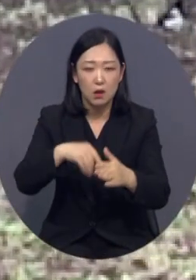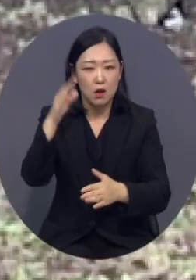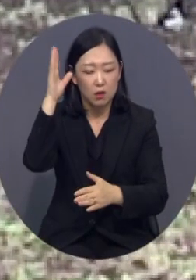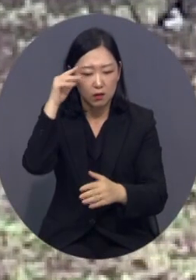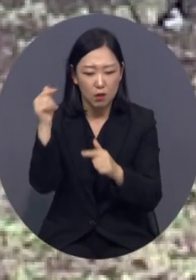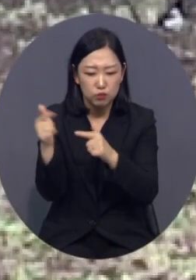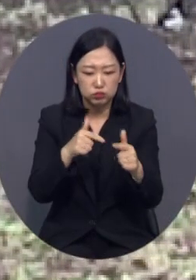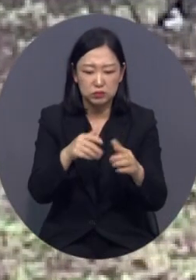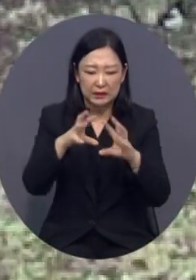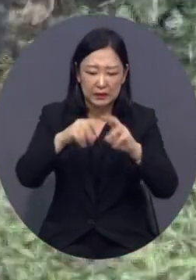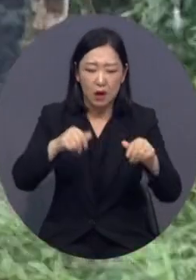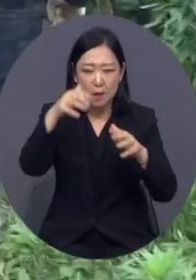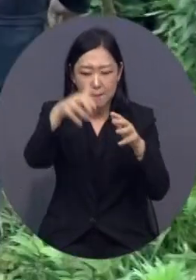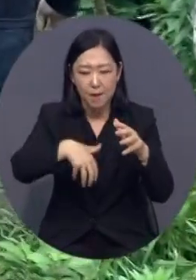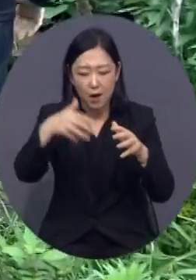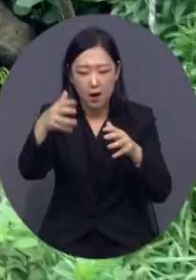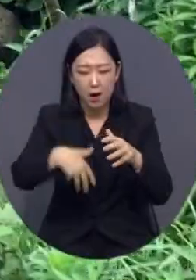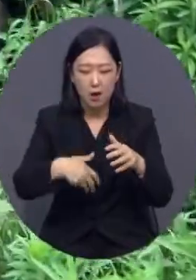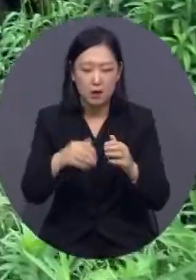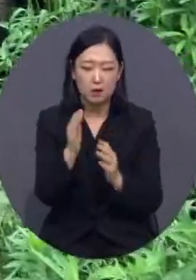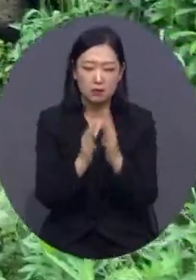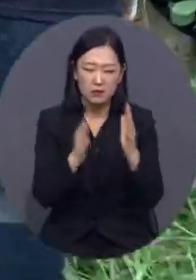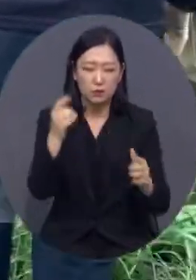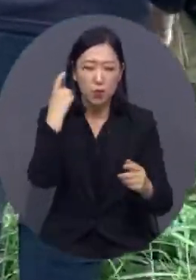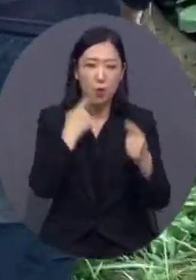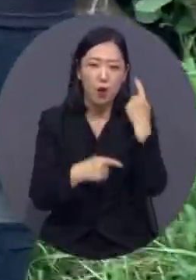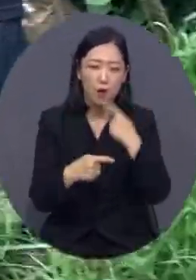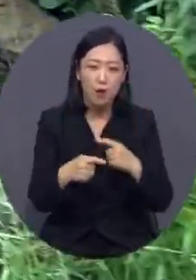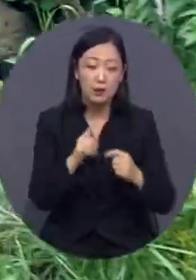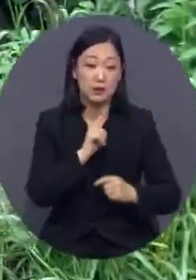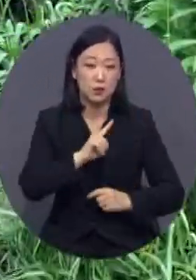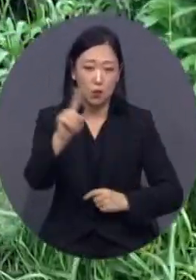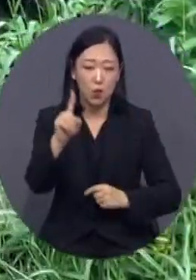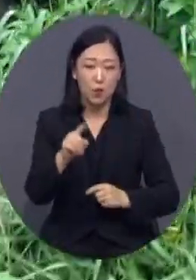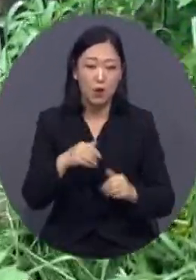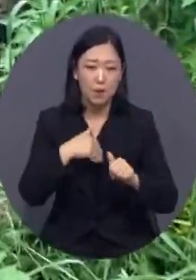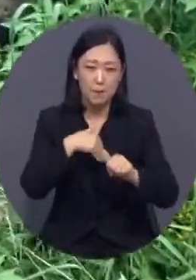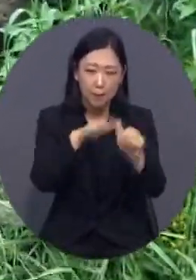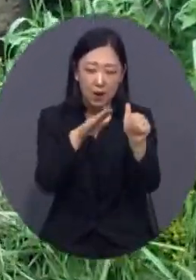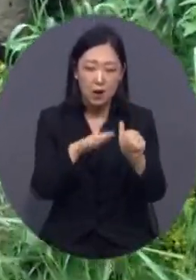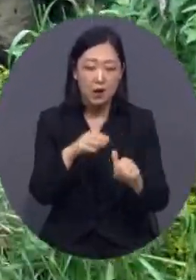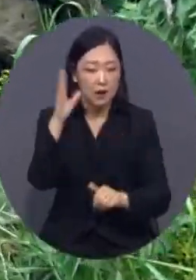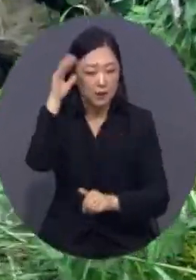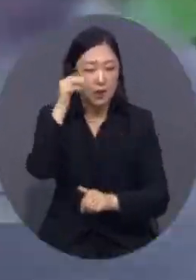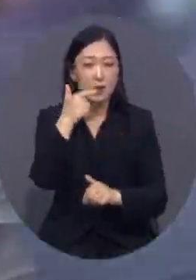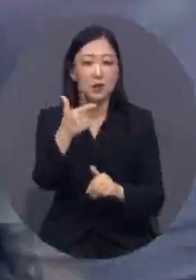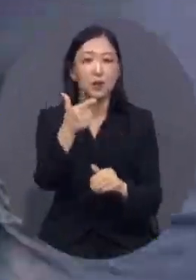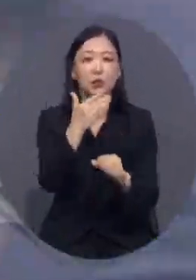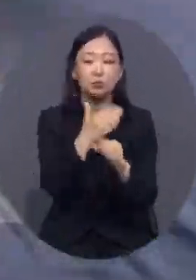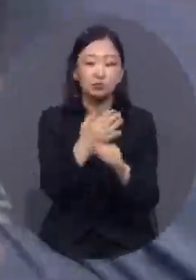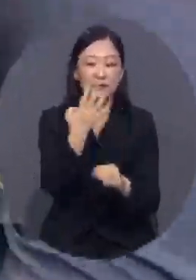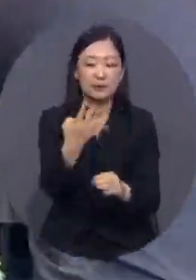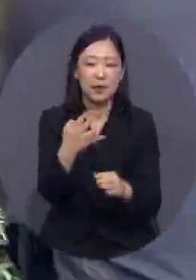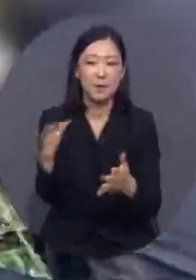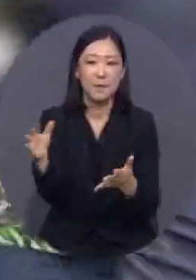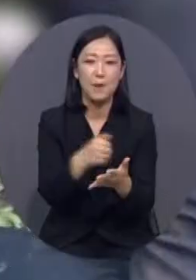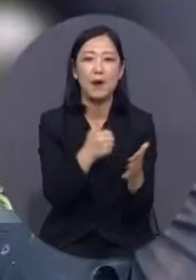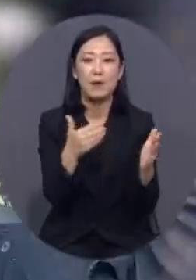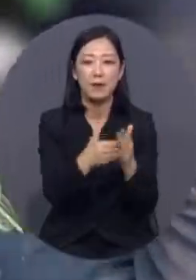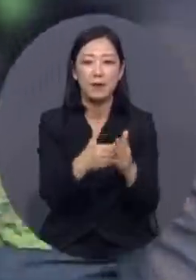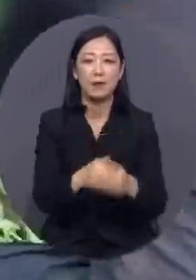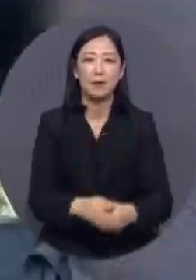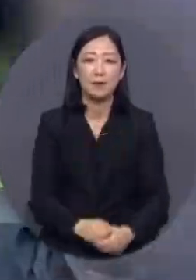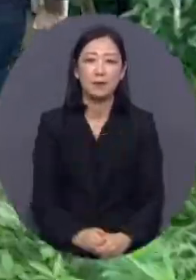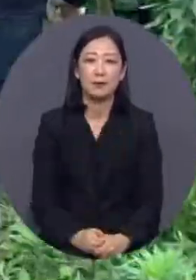무리들이 땅을 파며 농작물을 훼손한다는 주민의 신고를 받고 현장에 출동해 들깨 6마리 가운데 4마리를 포획했습니다